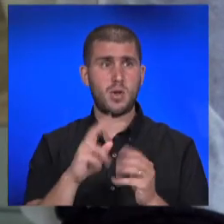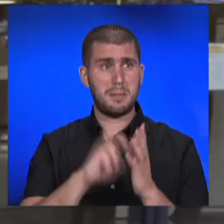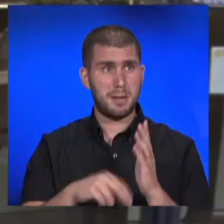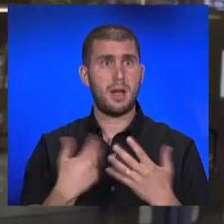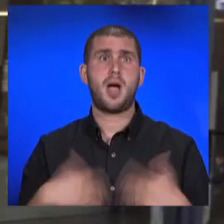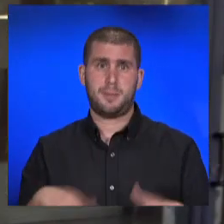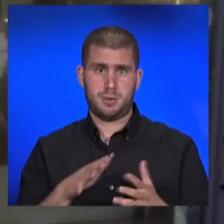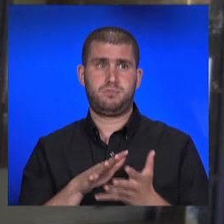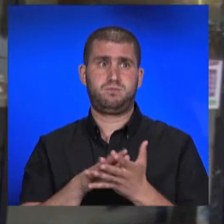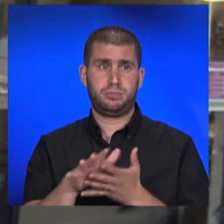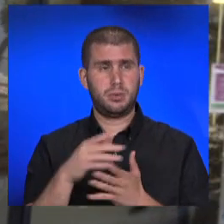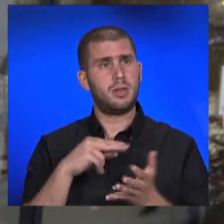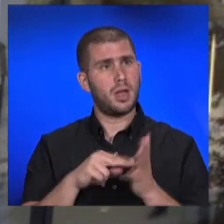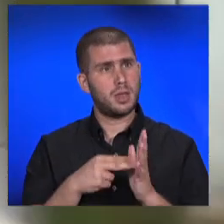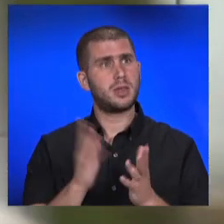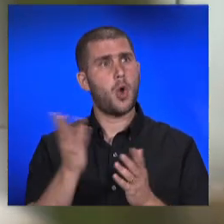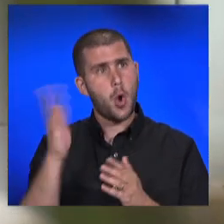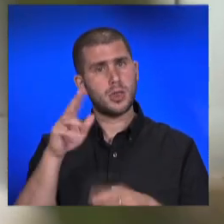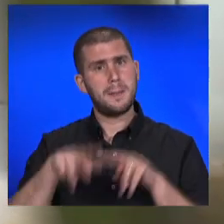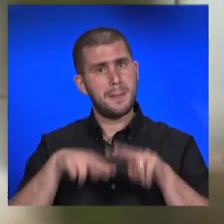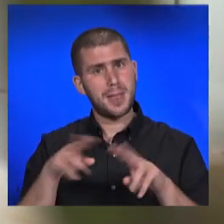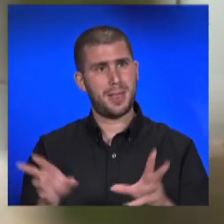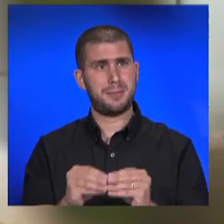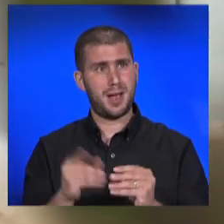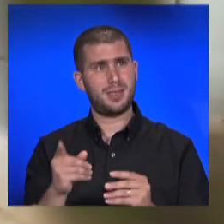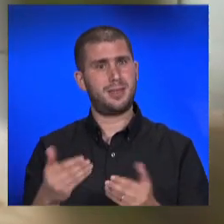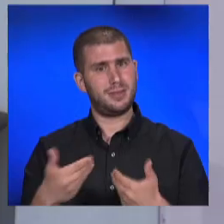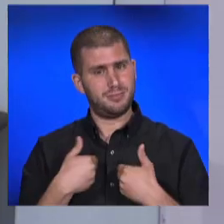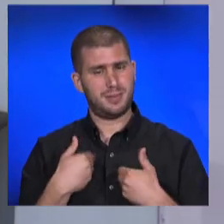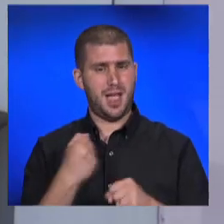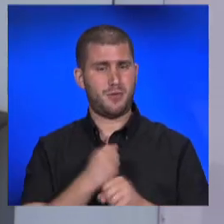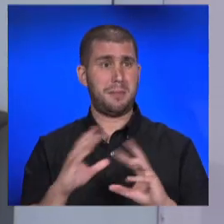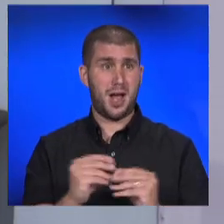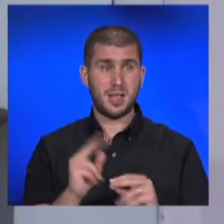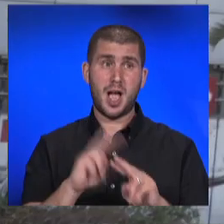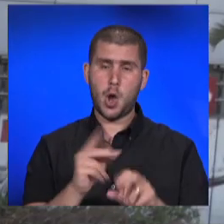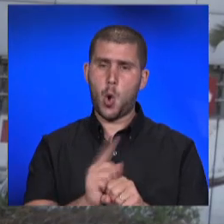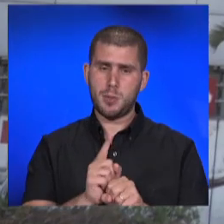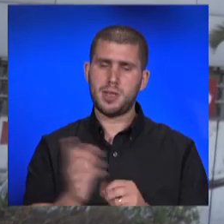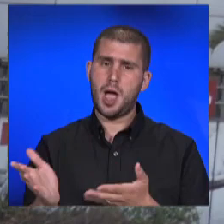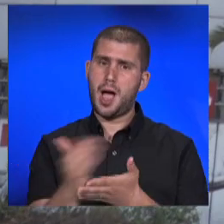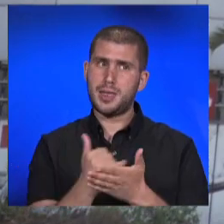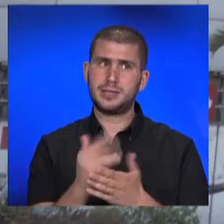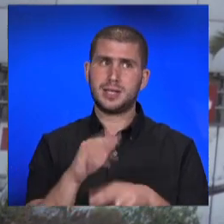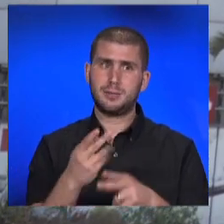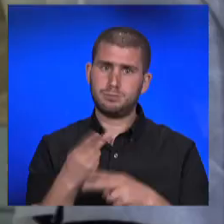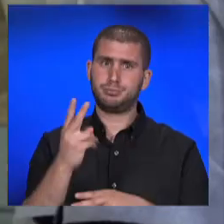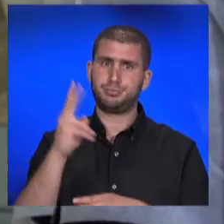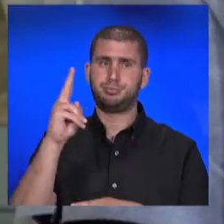כסף. תכננתי להכניס שם עוד מטפלת יחד איתי, שתעבוד יחד איתי. ואז באופן אוטומטי הכנסה